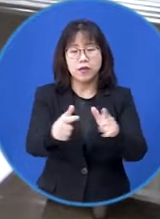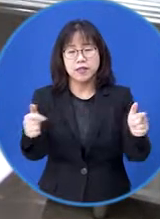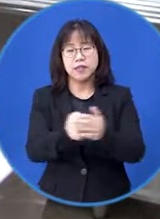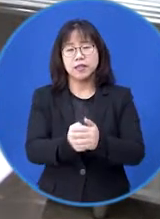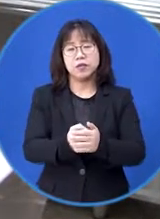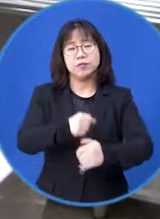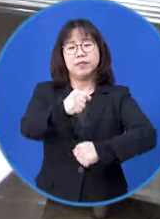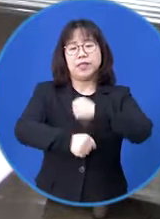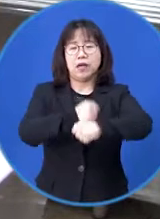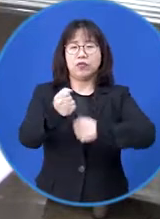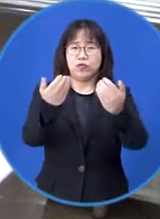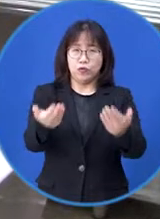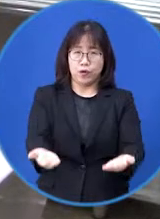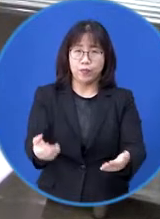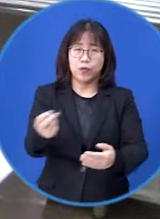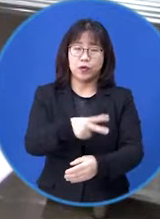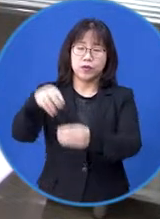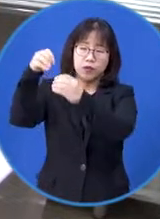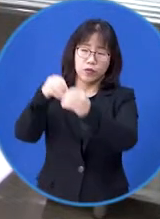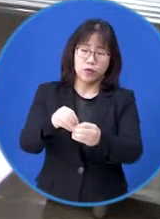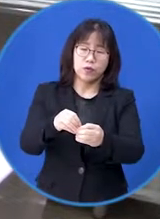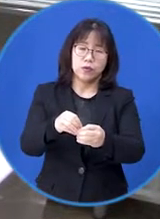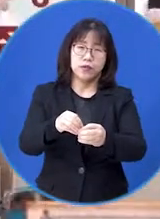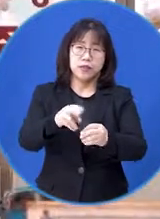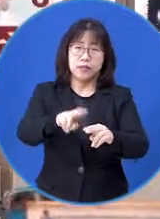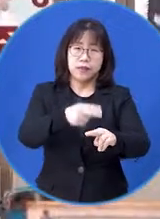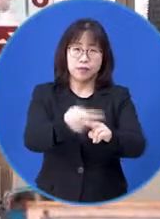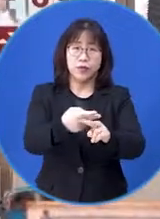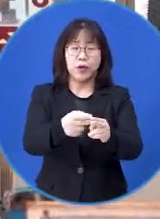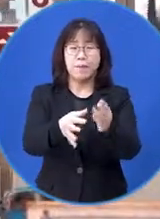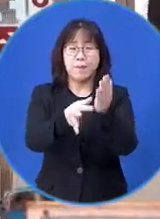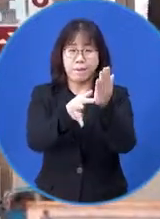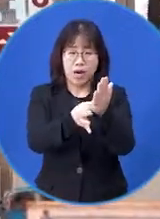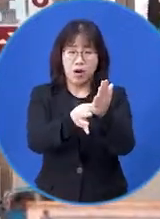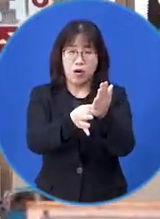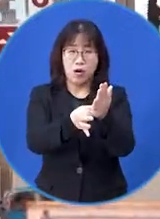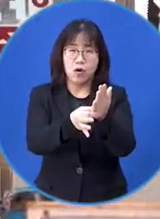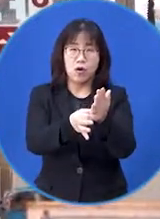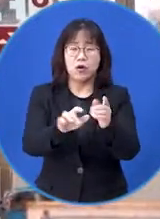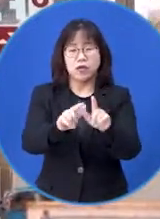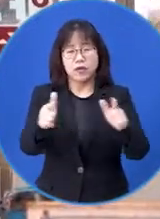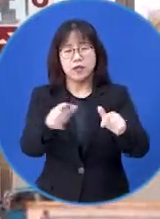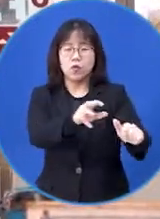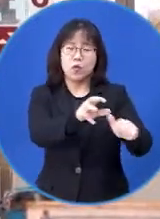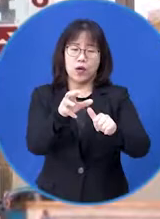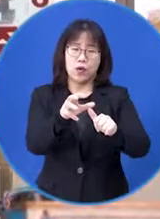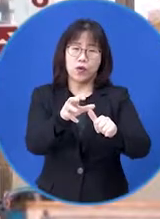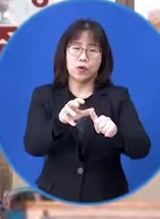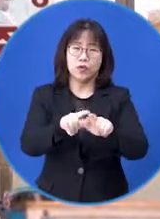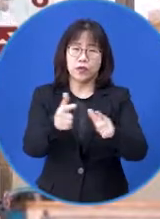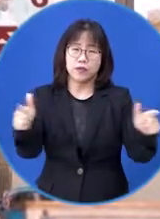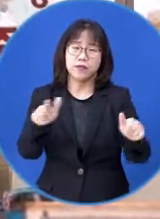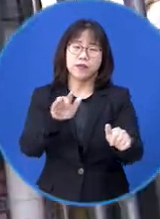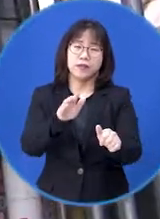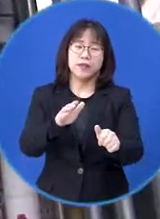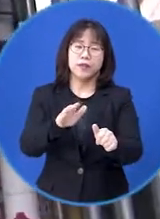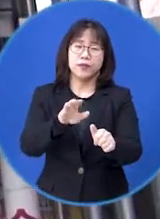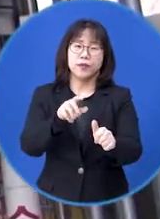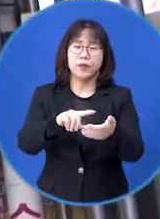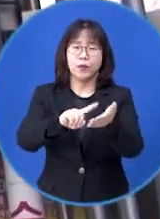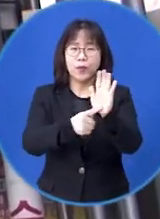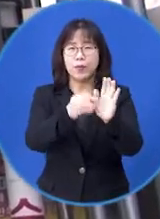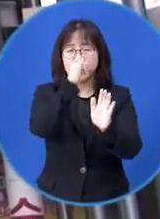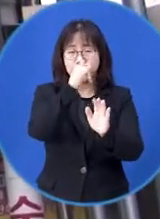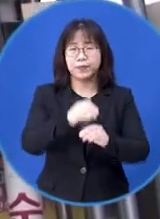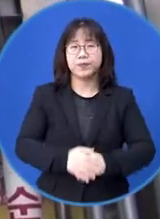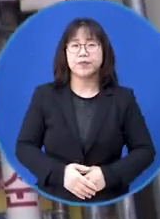급식시설에 자율휴업일 시행을 권고하고 제로페이와 전통시장 상품권 사용을 독려하는 등 침체된 경기를 회복하기